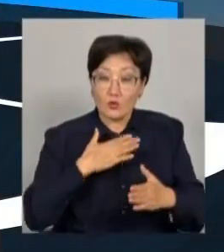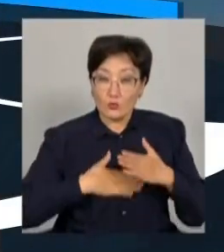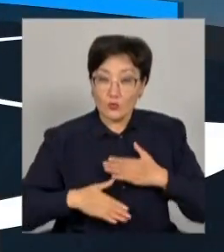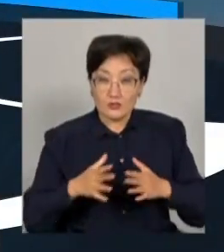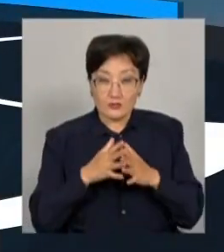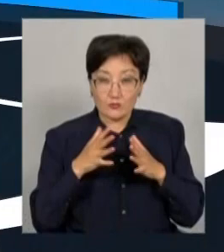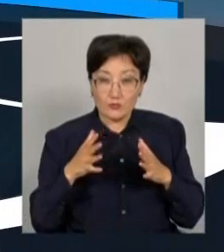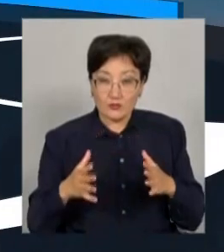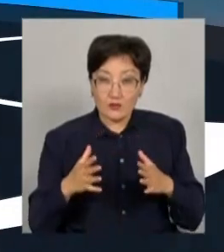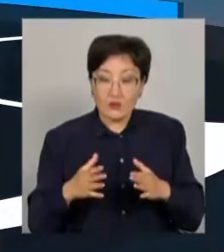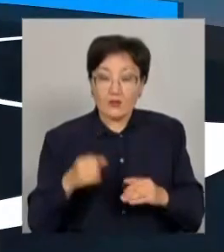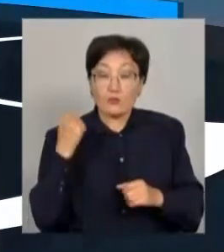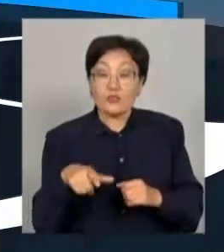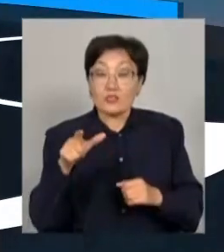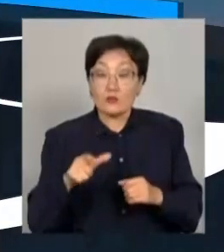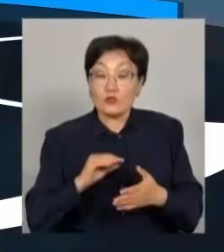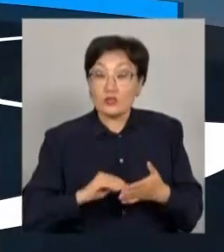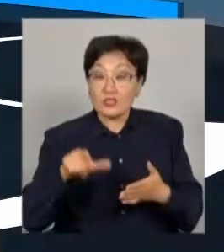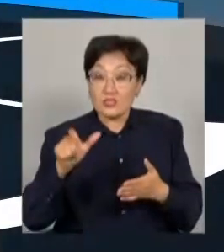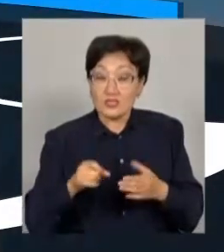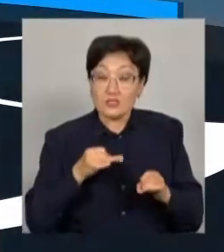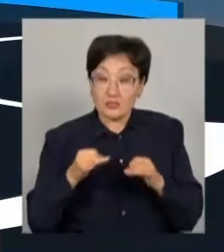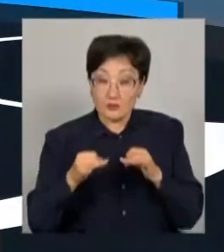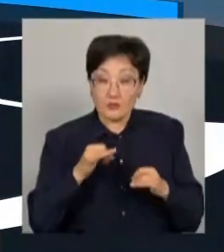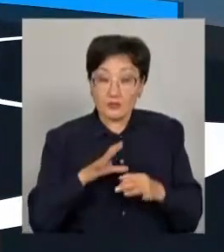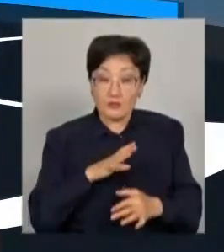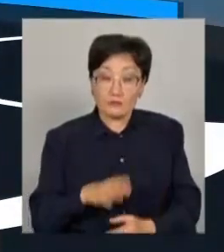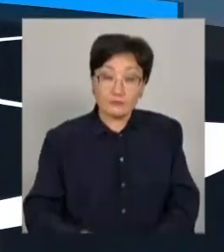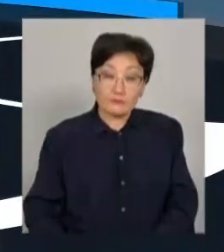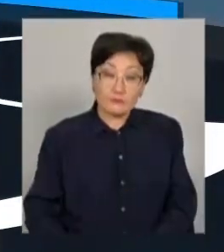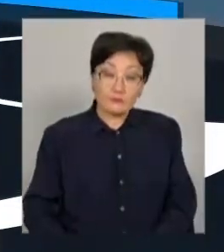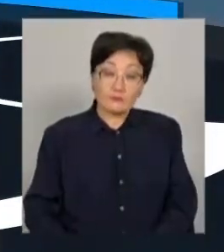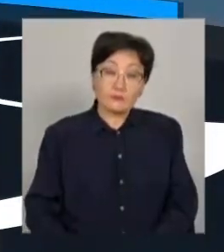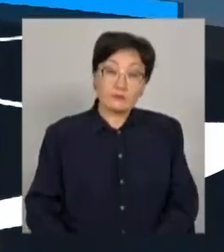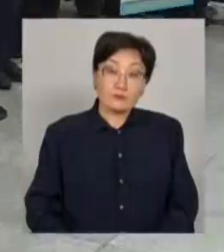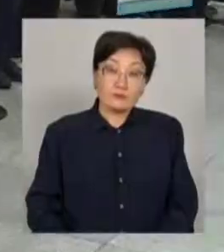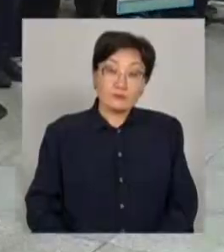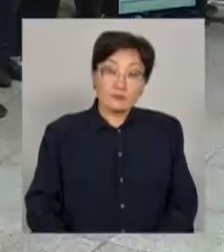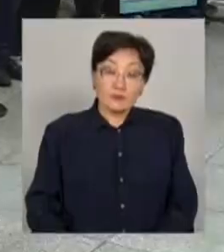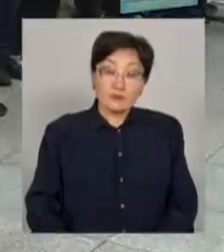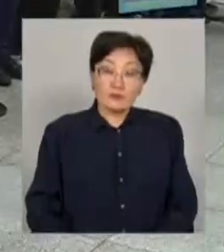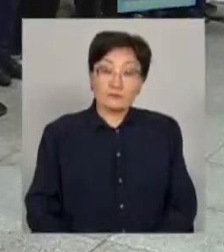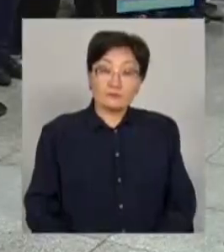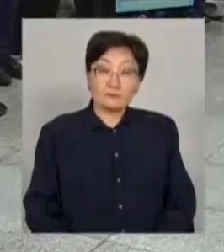қуанышында шек жоқ. Женгпаздармен әріптесім Гүлмарал Изатқызы тілдесіп келді.